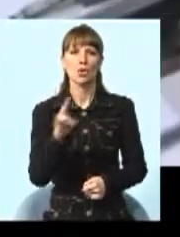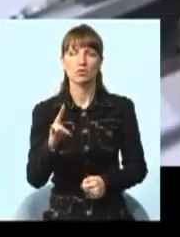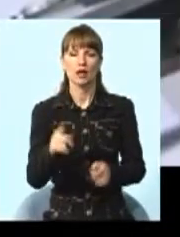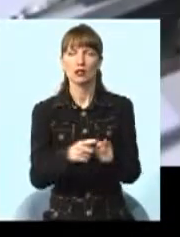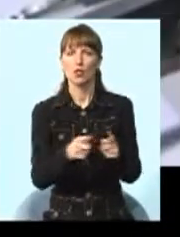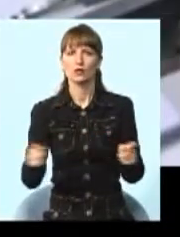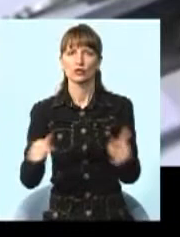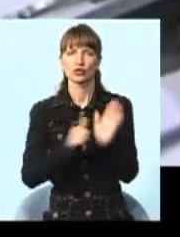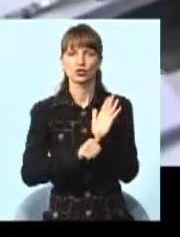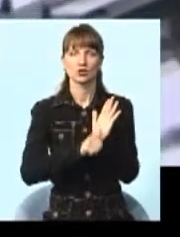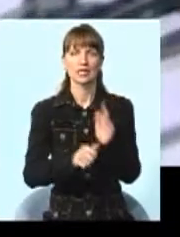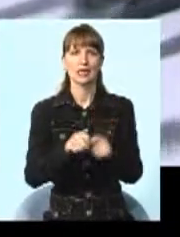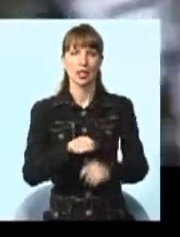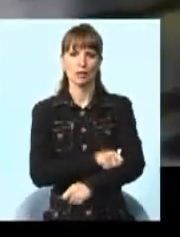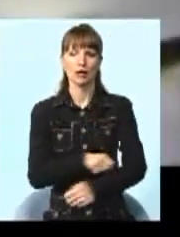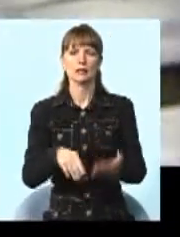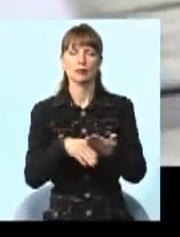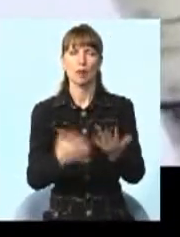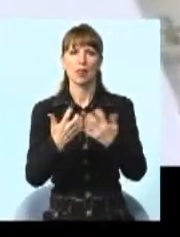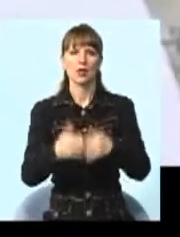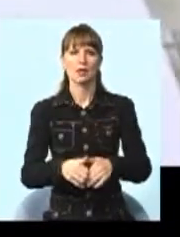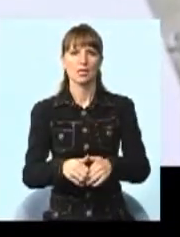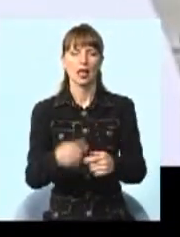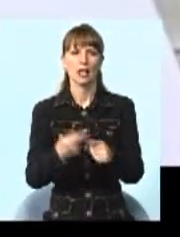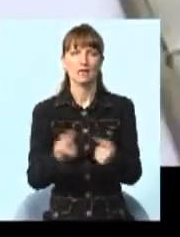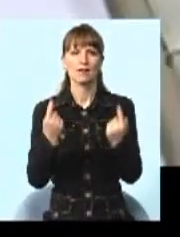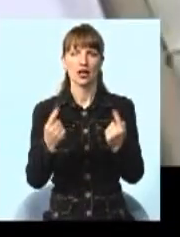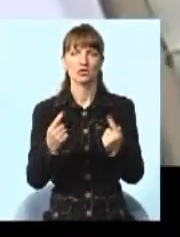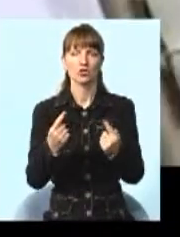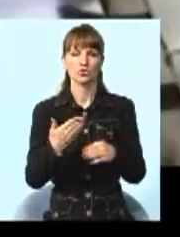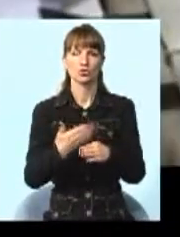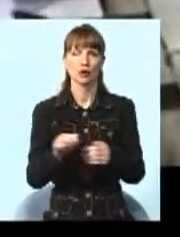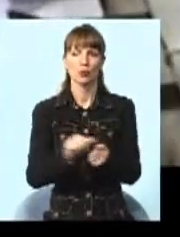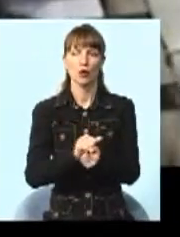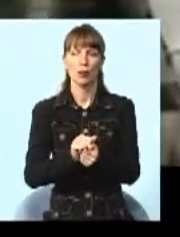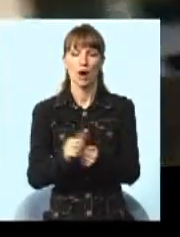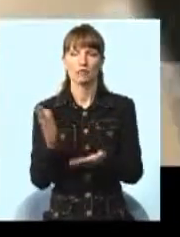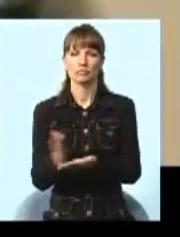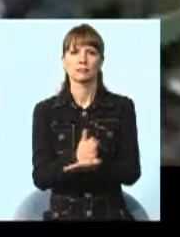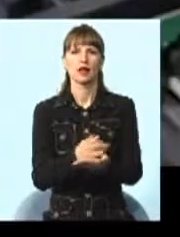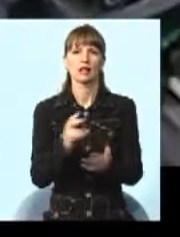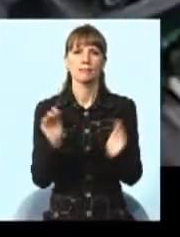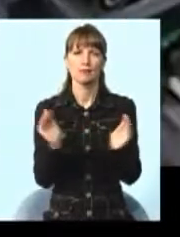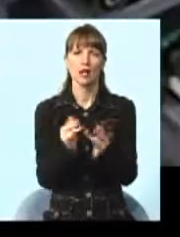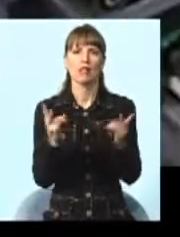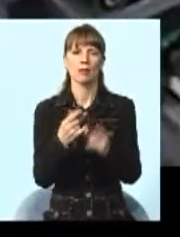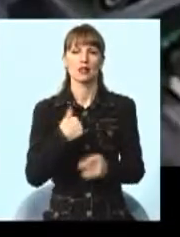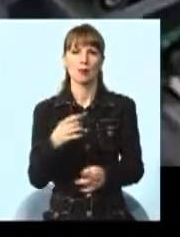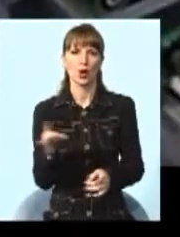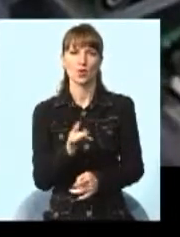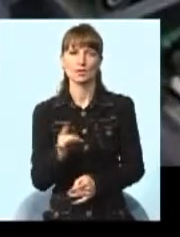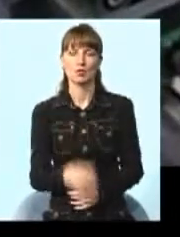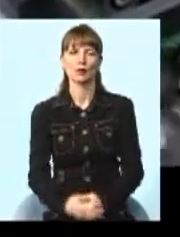– 60 кілометрів. За допомогою механізмів ці велетенські шматки паперу розрізають на менші, необхідного нам розміру.